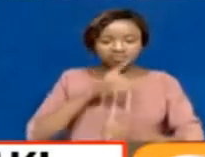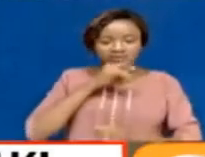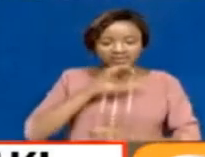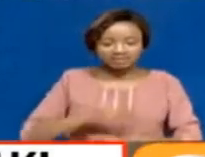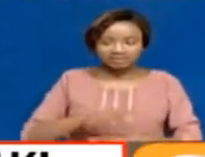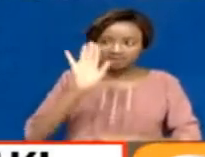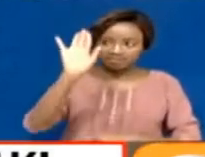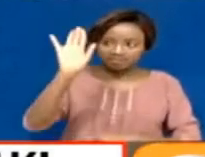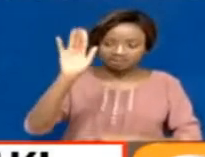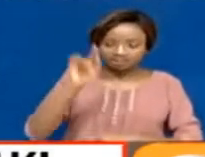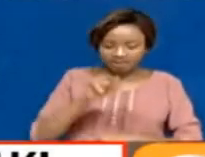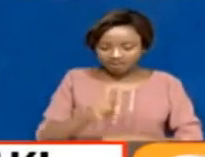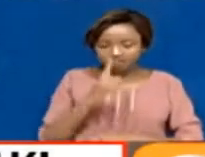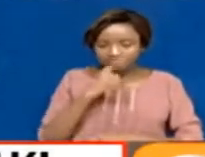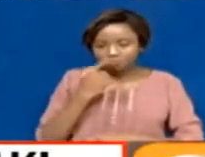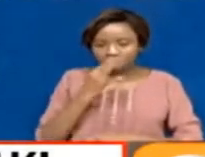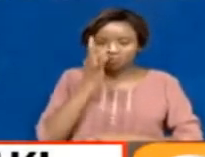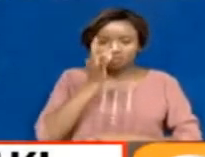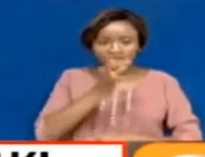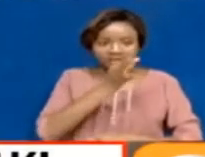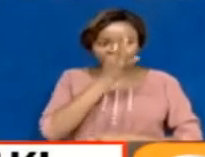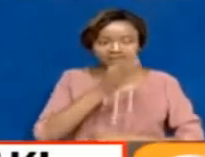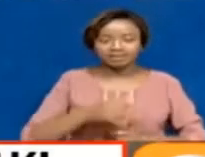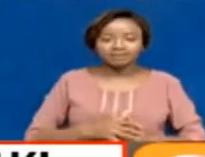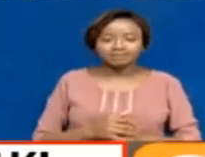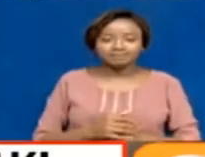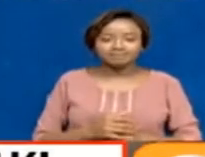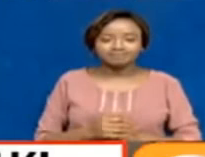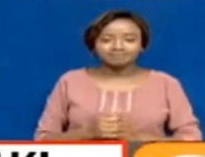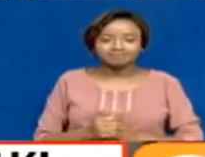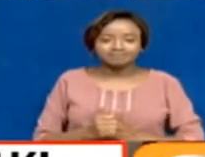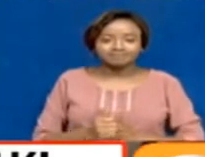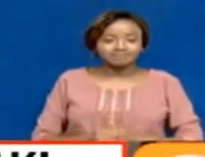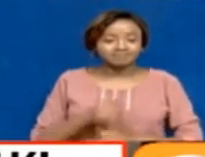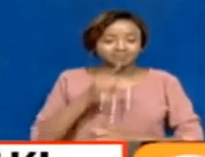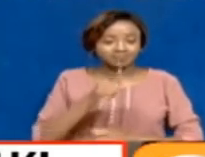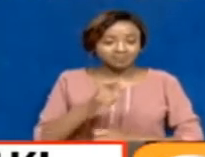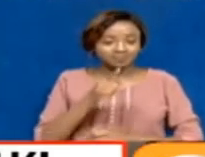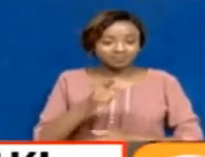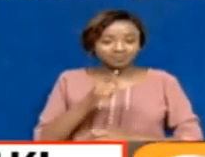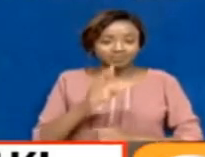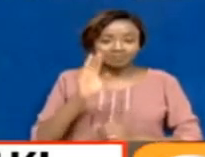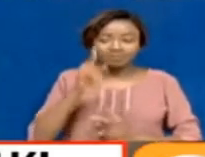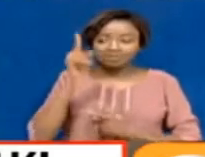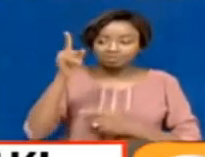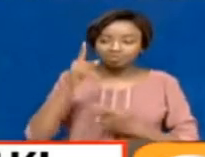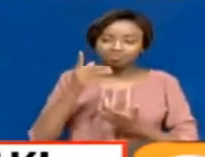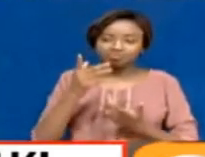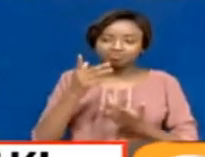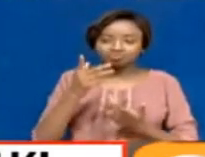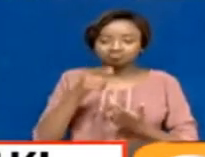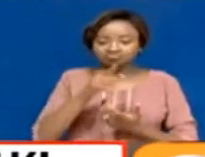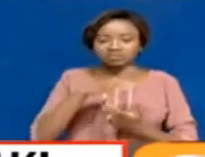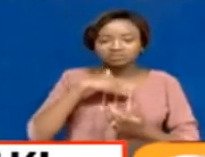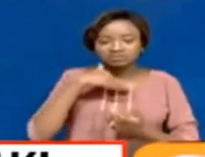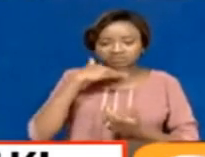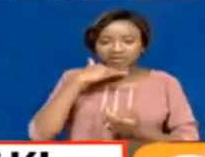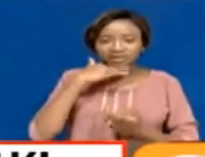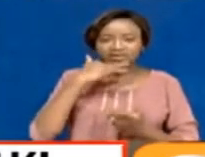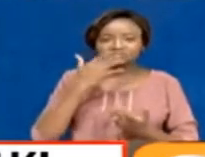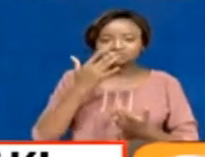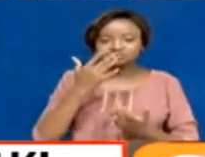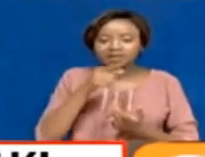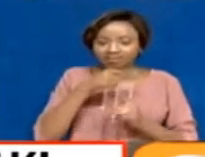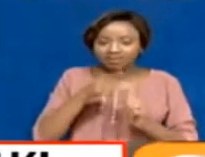mwanao Emilio Mwai Kibaki ambaye ulimuita alitenda